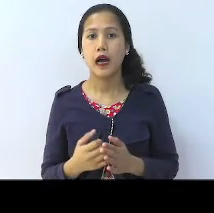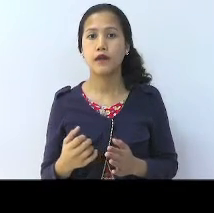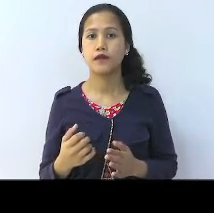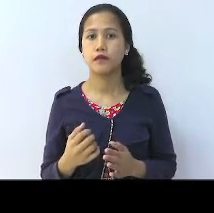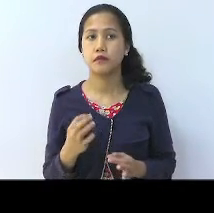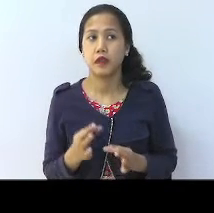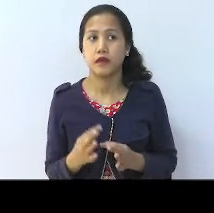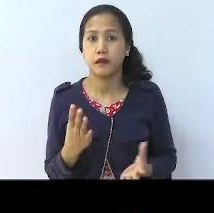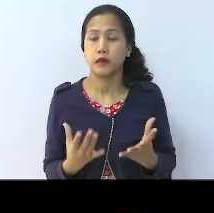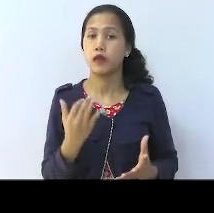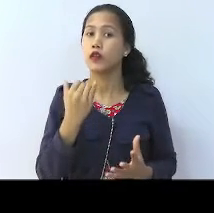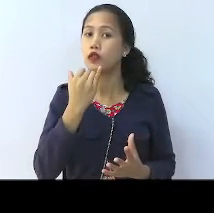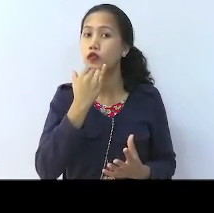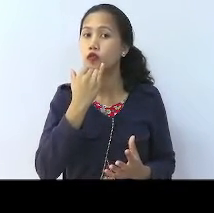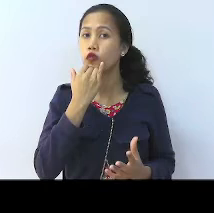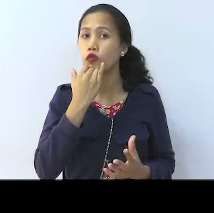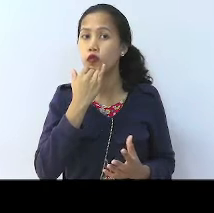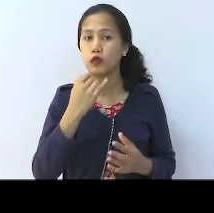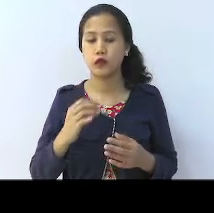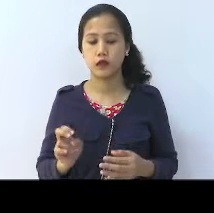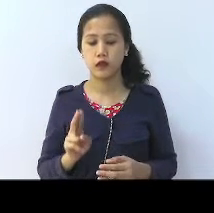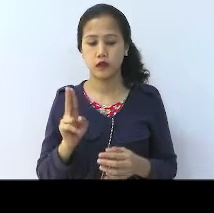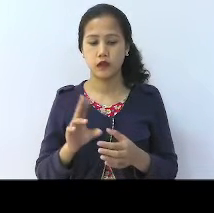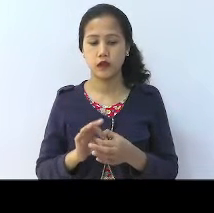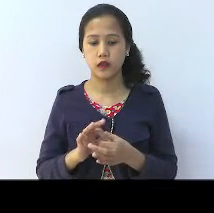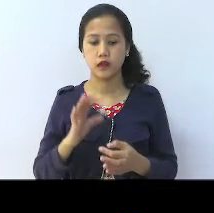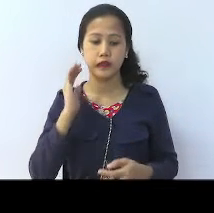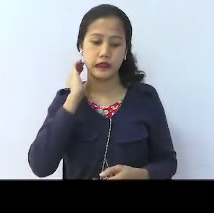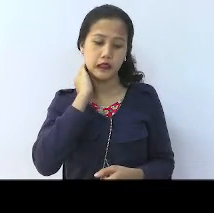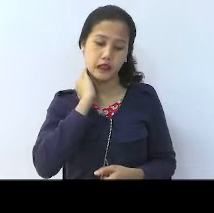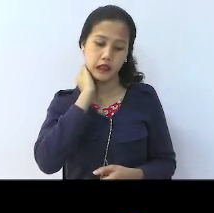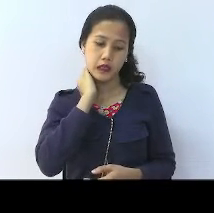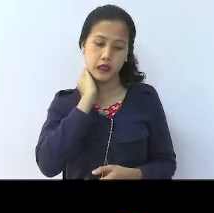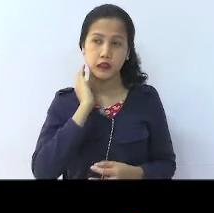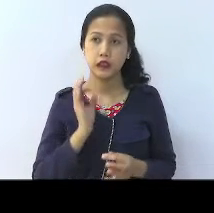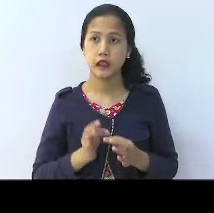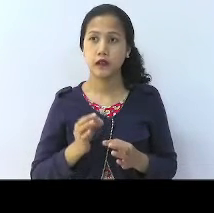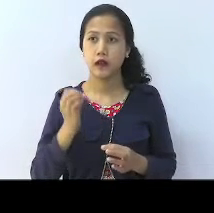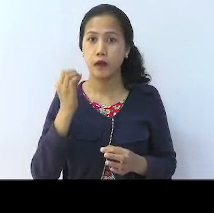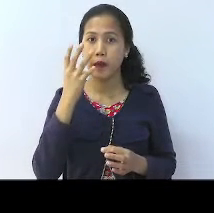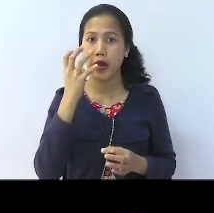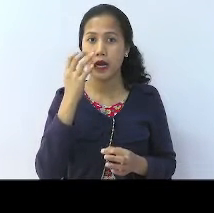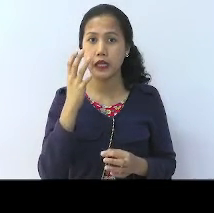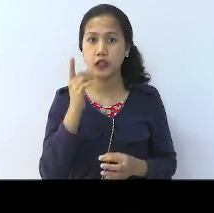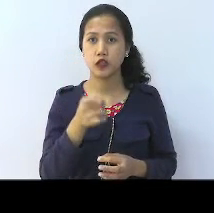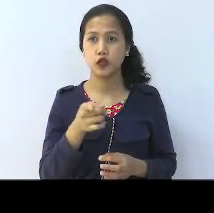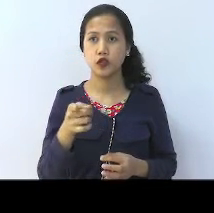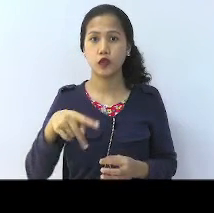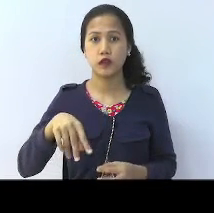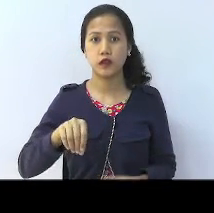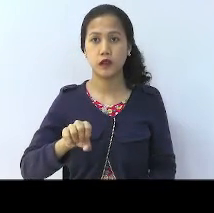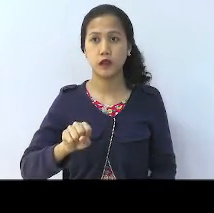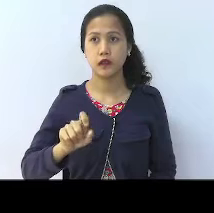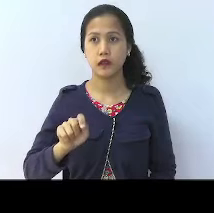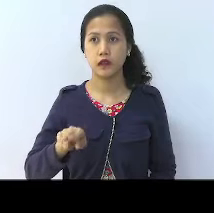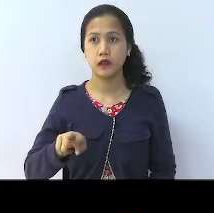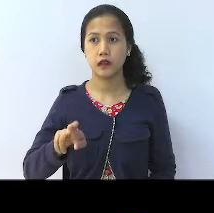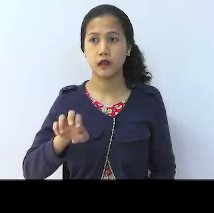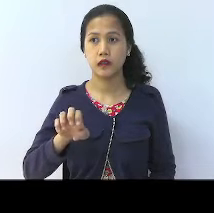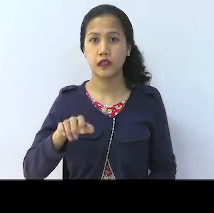mo sa leeg. Yan. O sobrang paggamit ng mga muscles sa panga. May matibay na ugnayan ang pangit